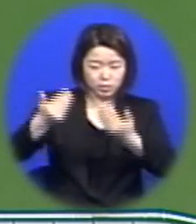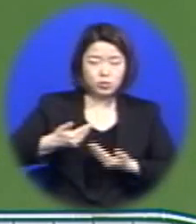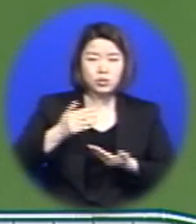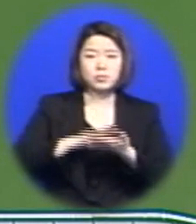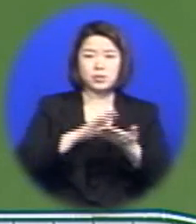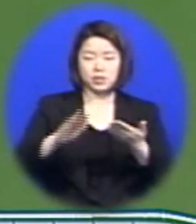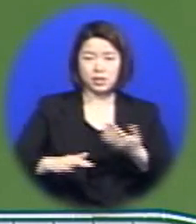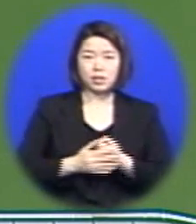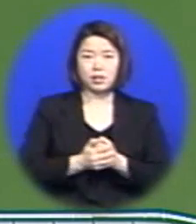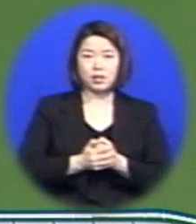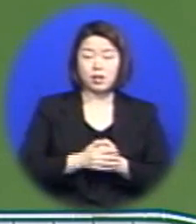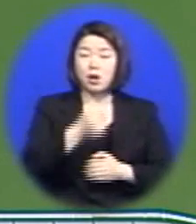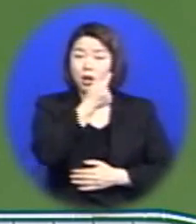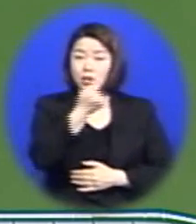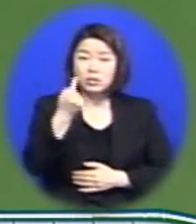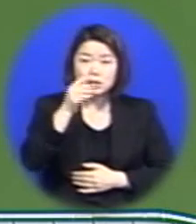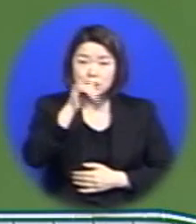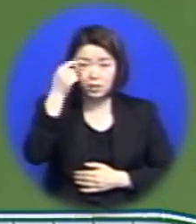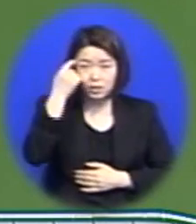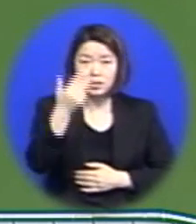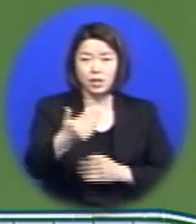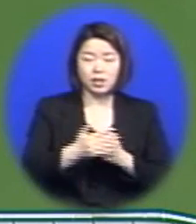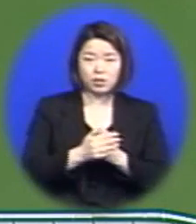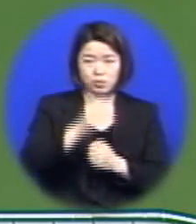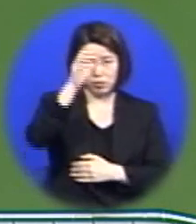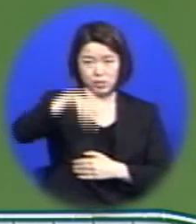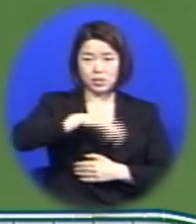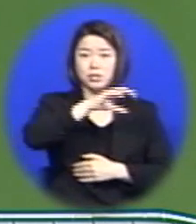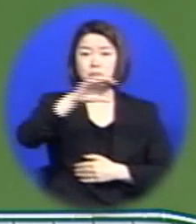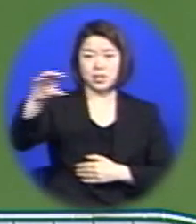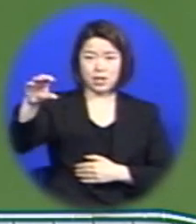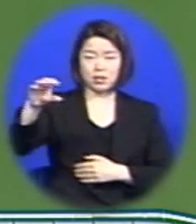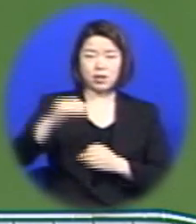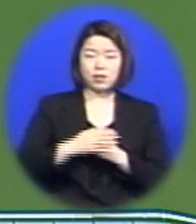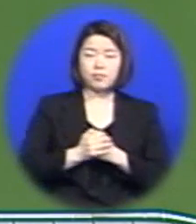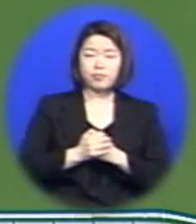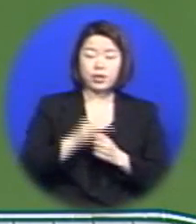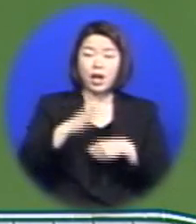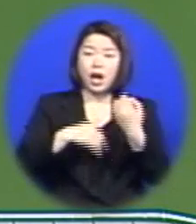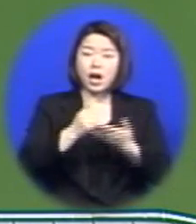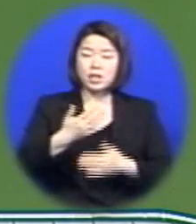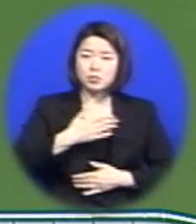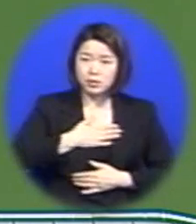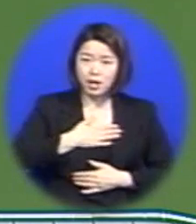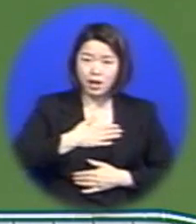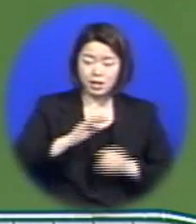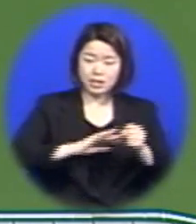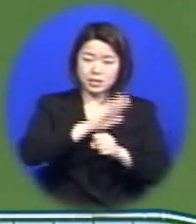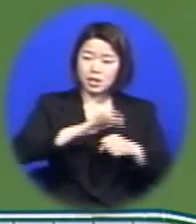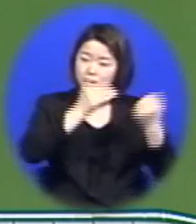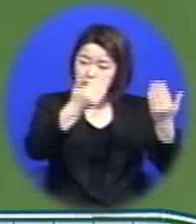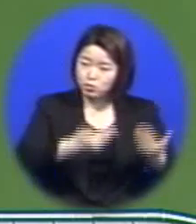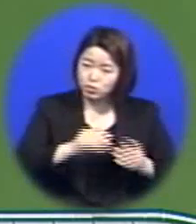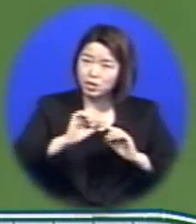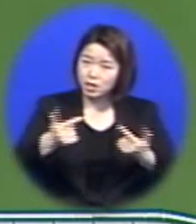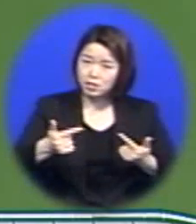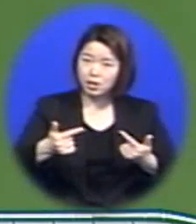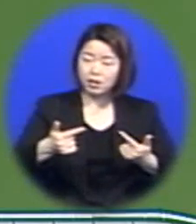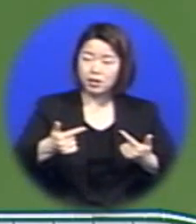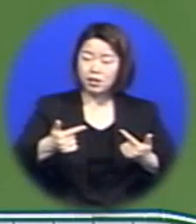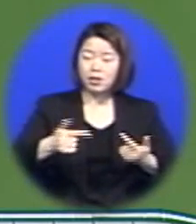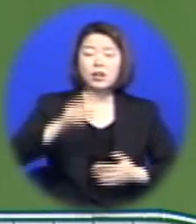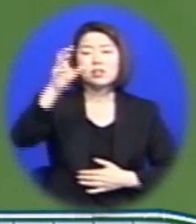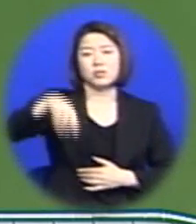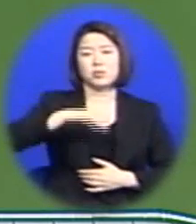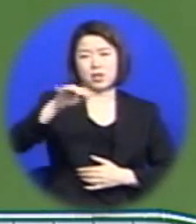아멘 증거가 있잖아요 십자가에요 아멘 하나님이 나를 사랑하시나 안 사랑하시나 십자가가